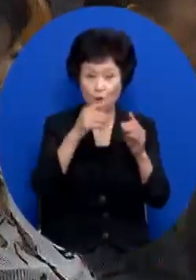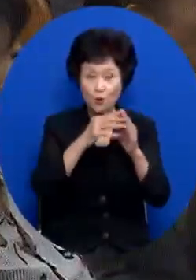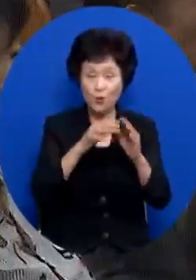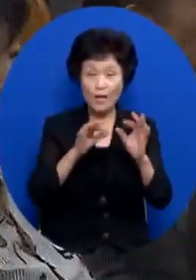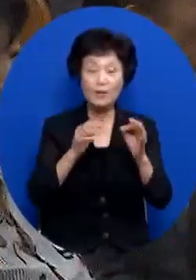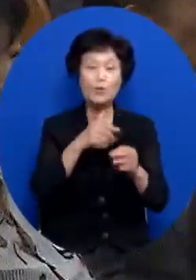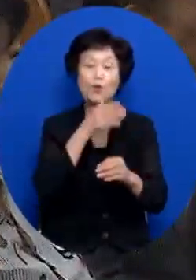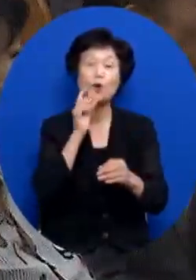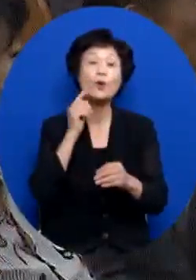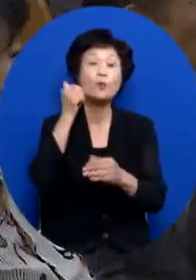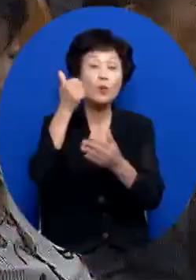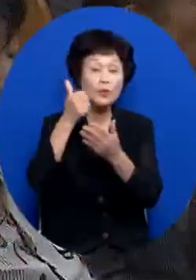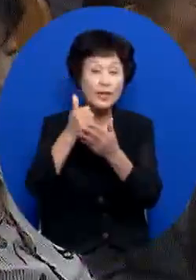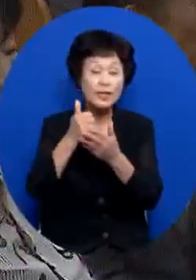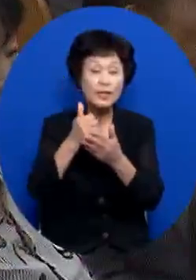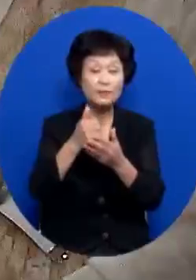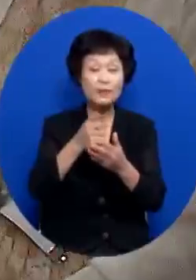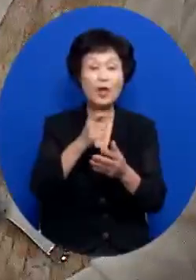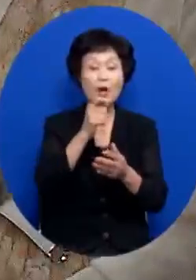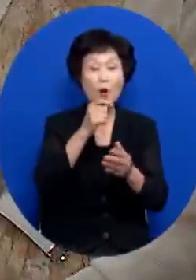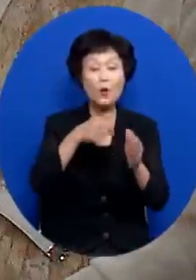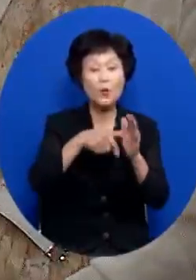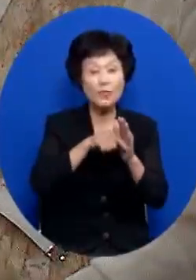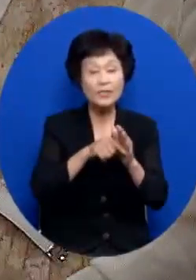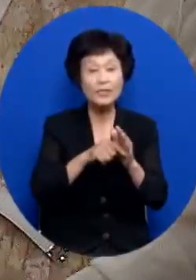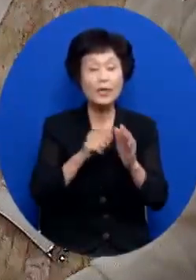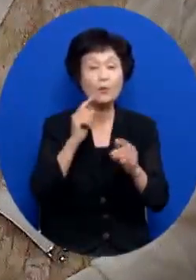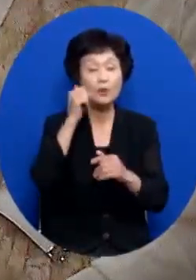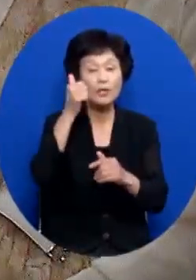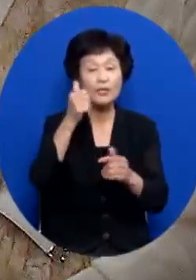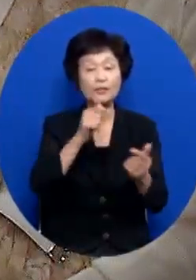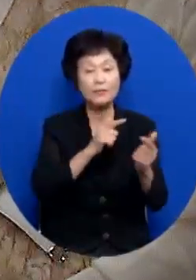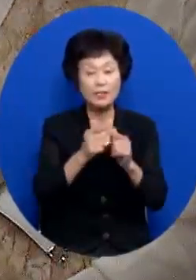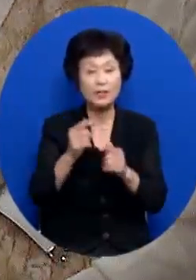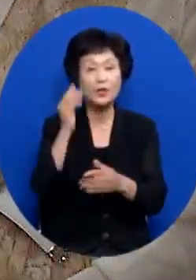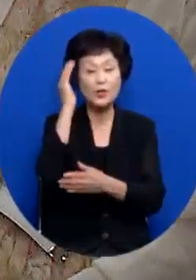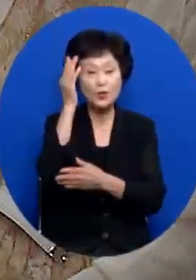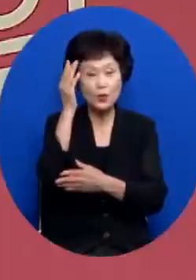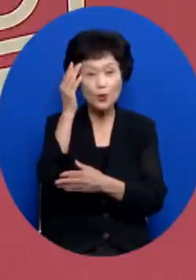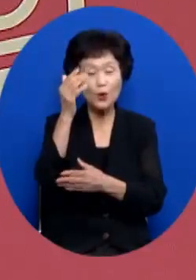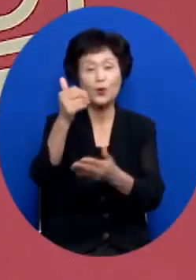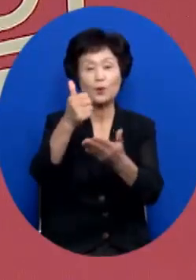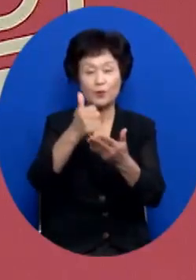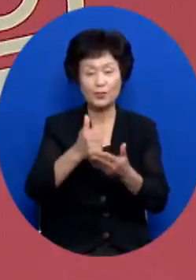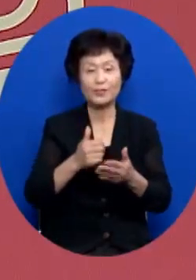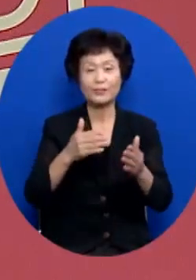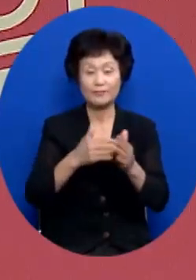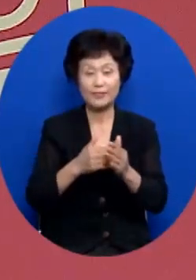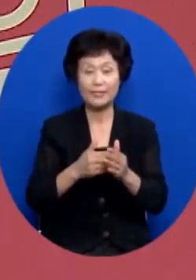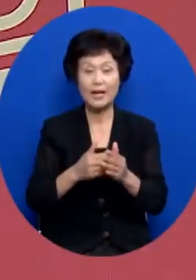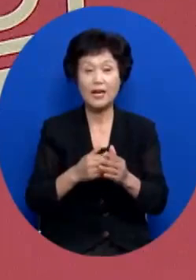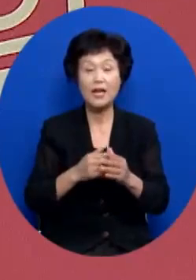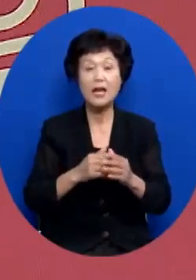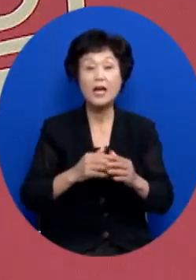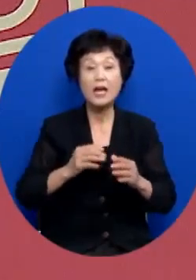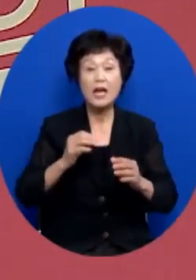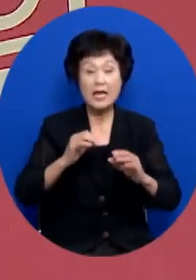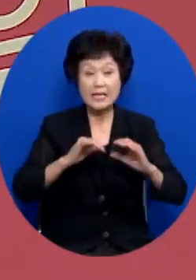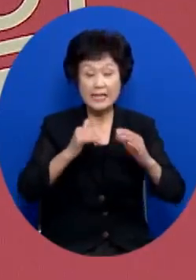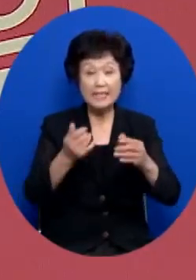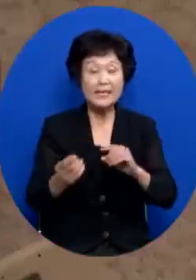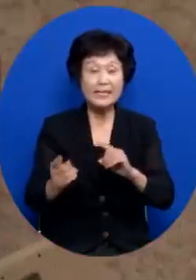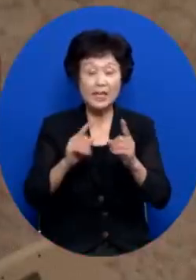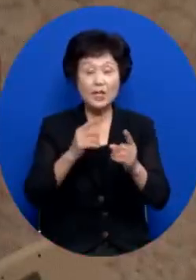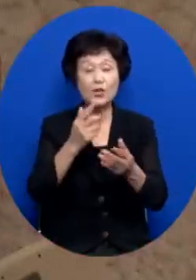김상복 원로목사, 고신대 이병수 총장을 설교자로 초청했습니다. 이들은 시대의 주역으로 세상을 살리고 주의